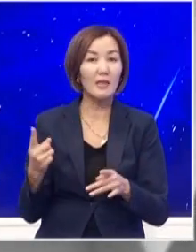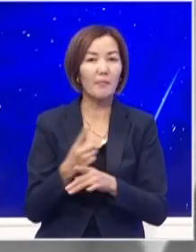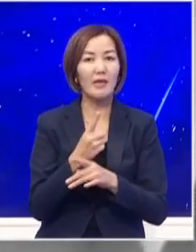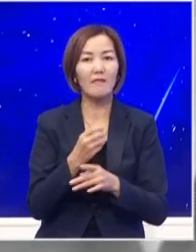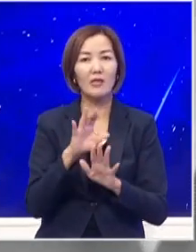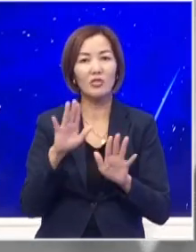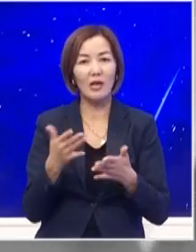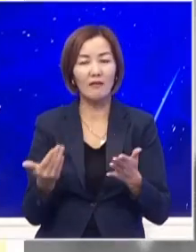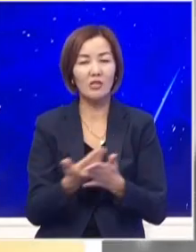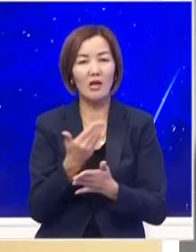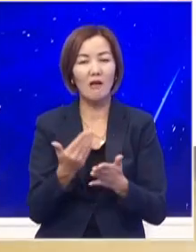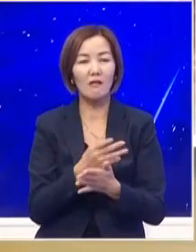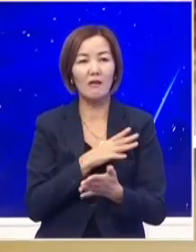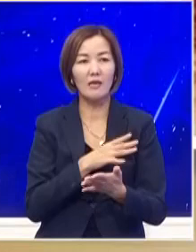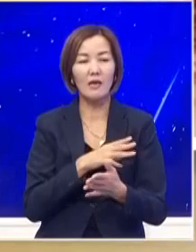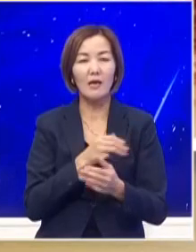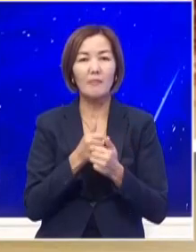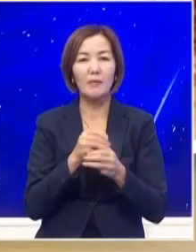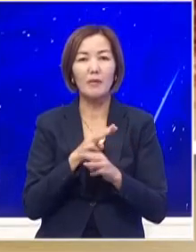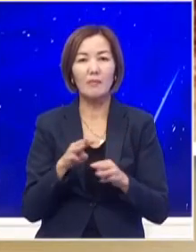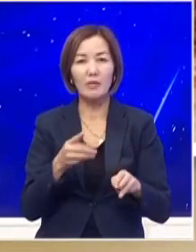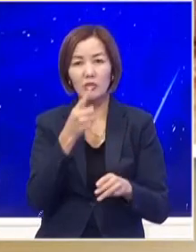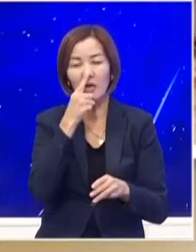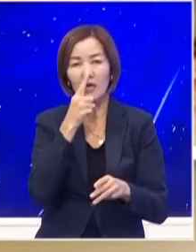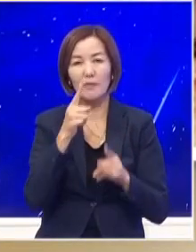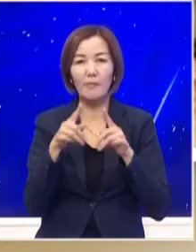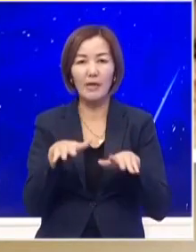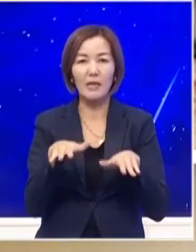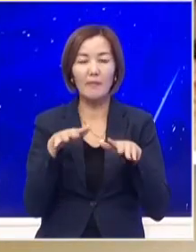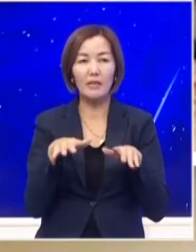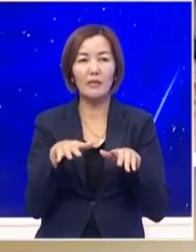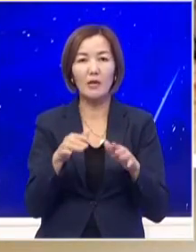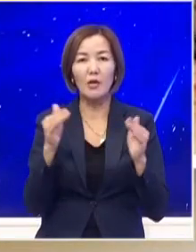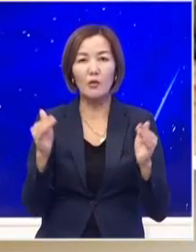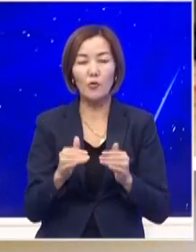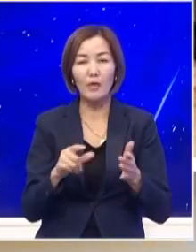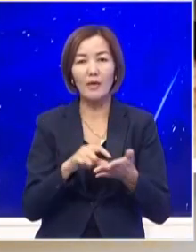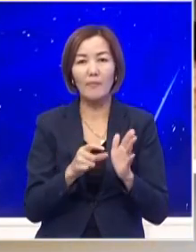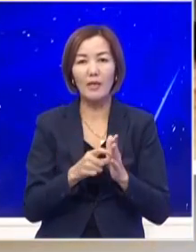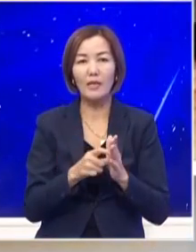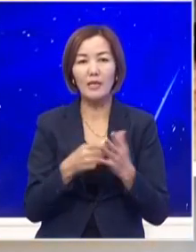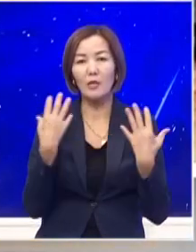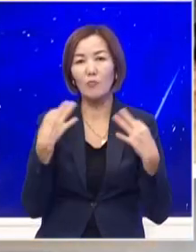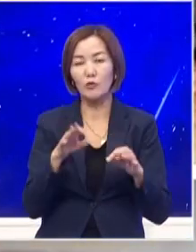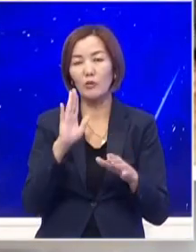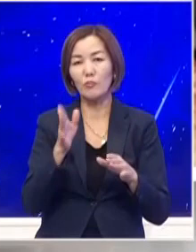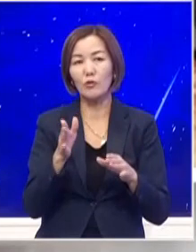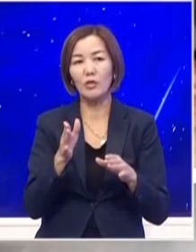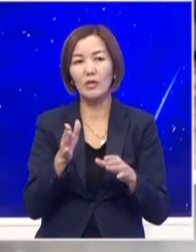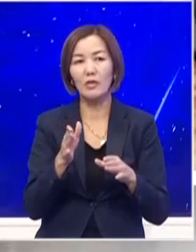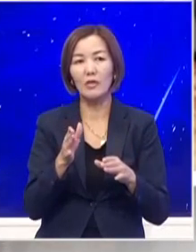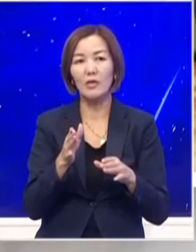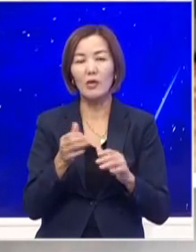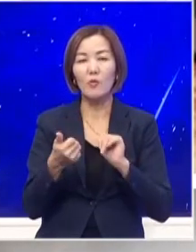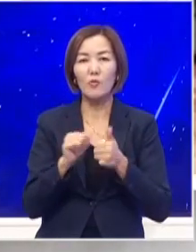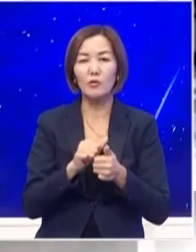жағдай. Сонымен бірге премьер-министр жақын арада ел парламентінің төменгі палатасын таратуды жоспарлап отыр деген дерек бар. Кисида бұл